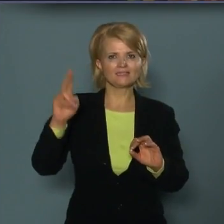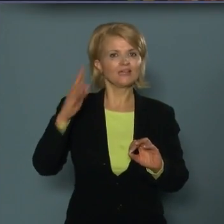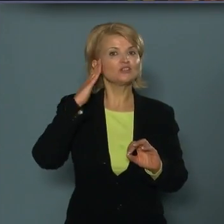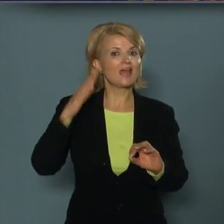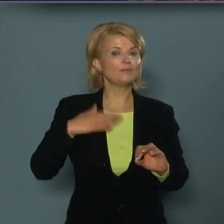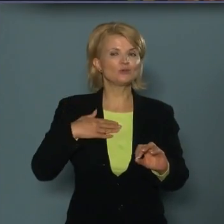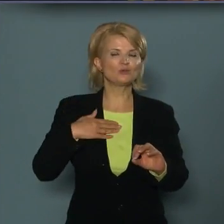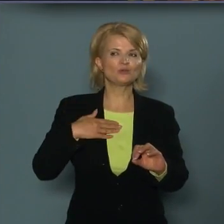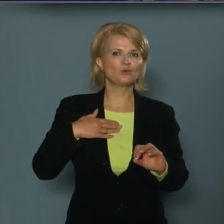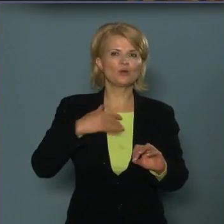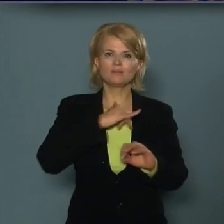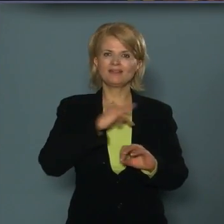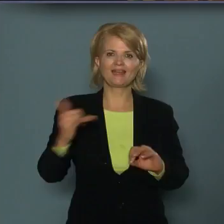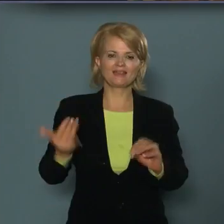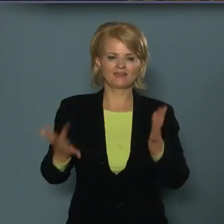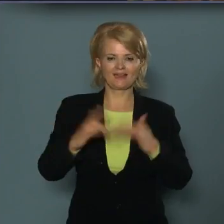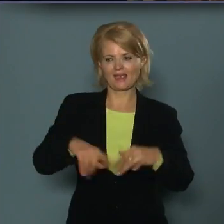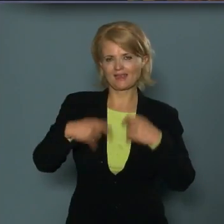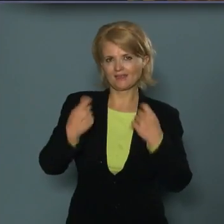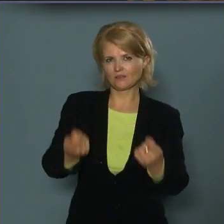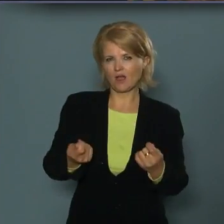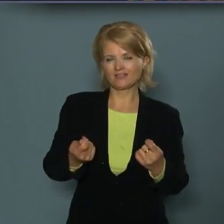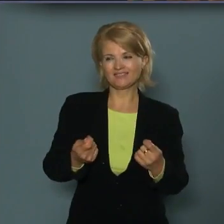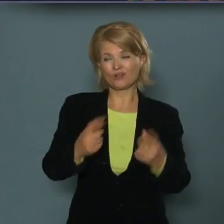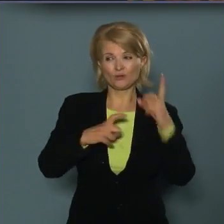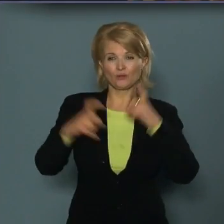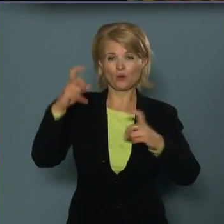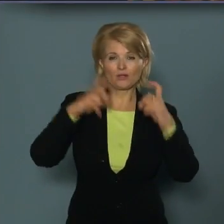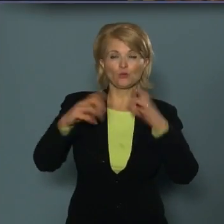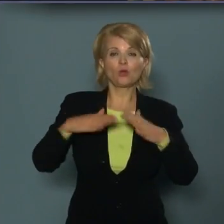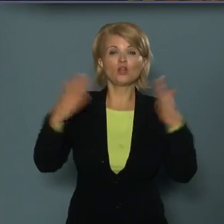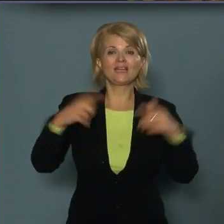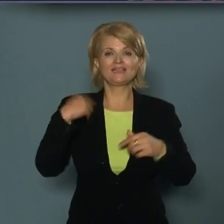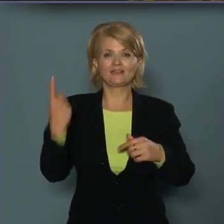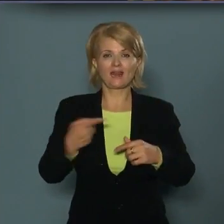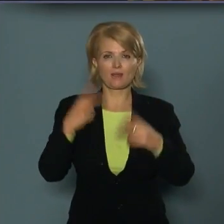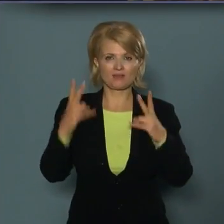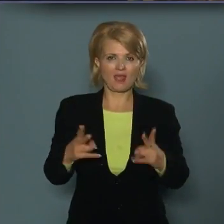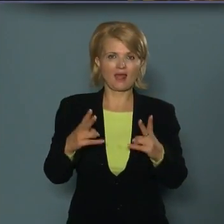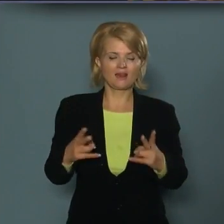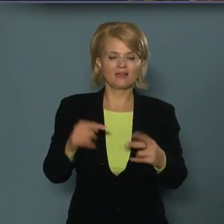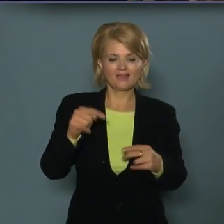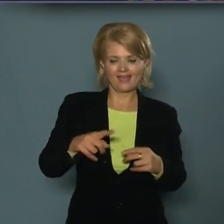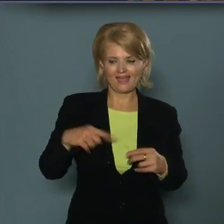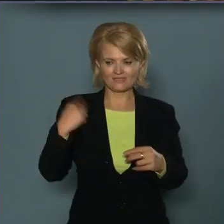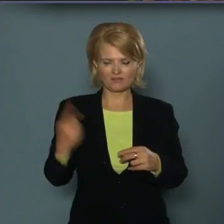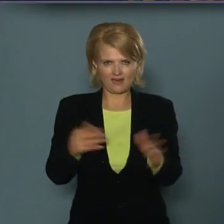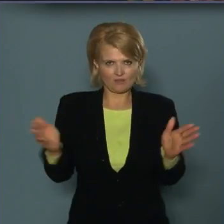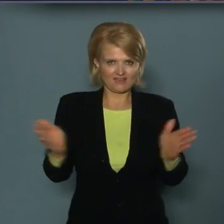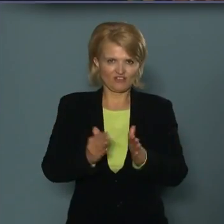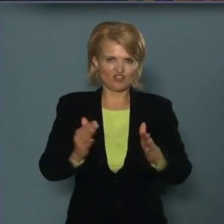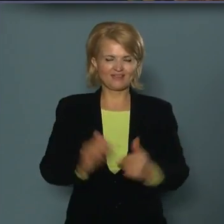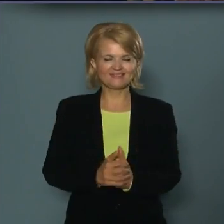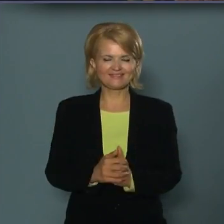minden igényt kielégíteni, úgyhogy már fölmerült, esetleg egy nagyobb termet kellene keresni, mert ez a terem már